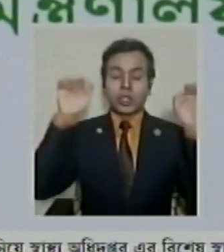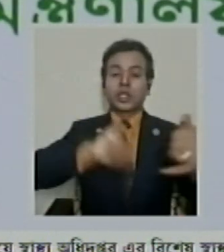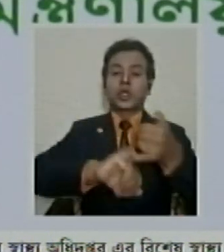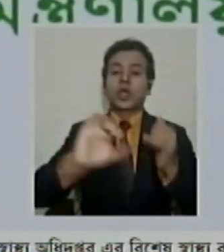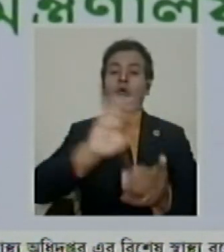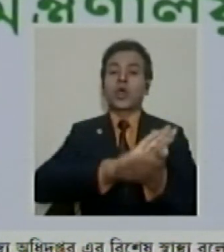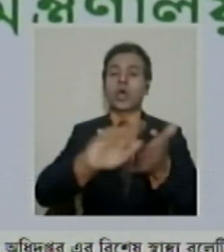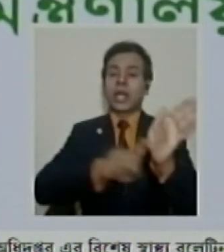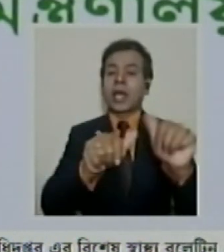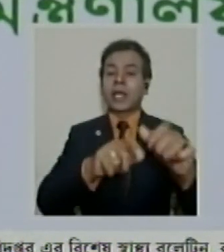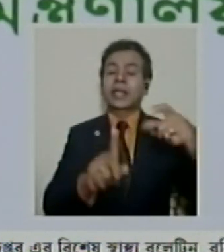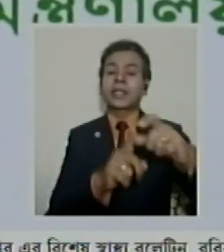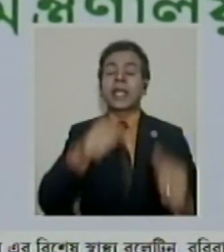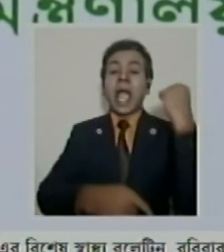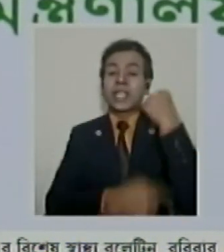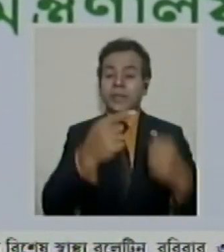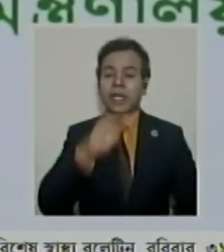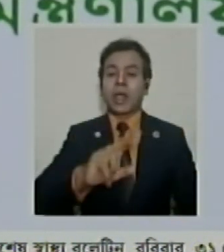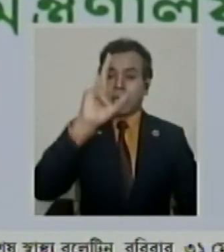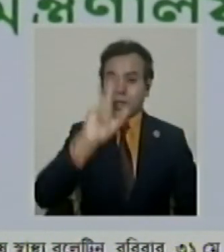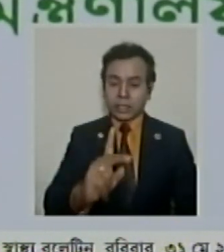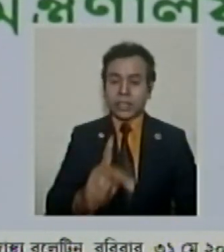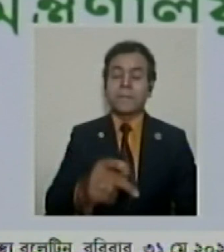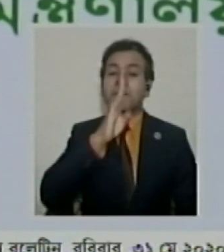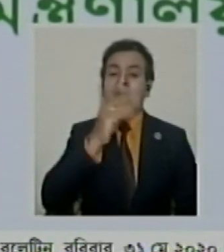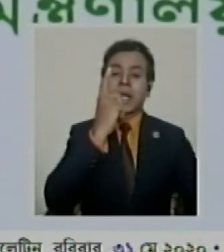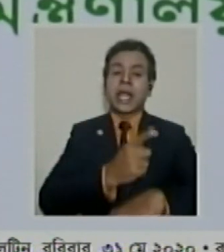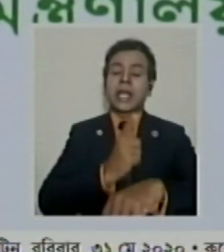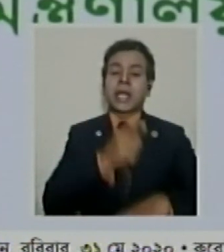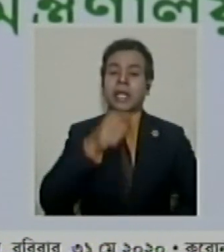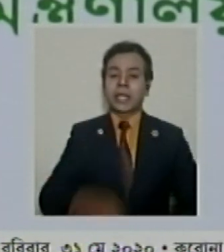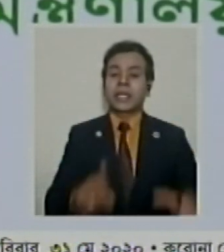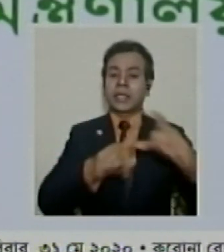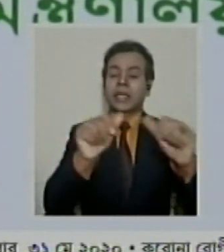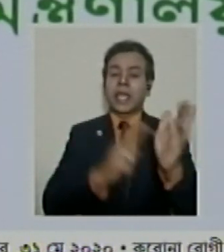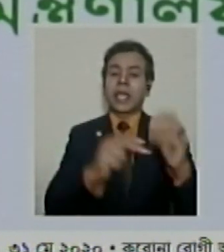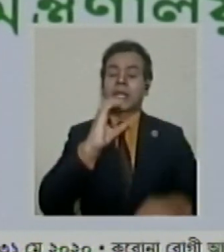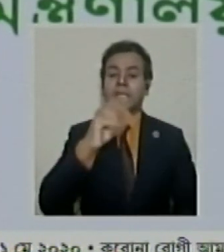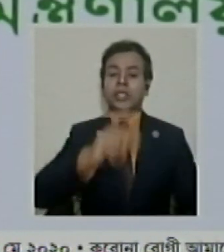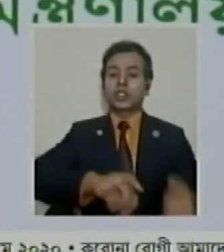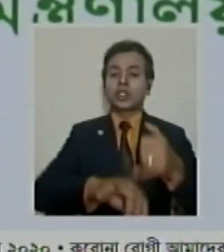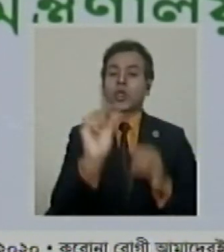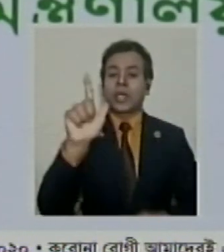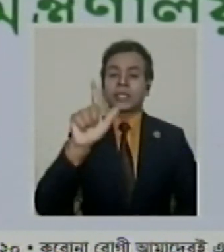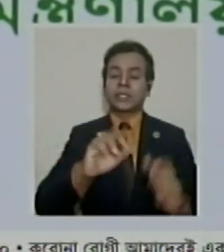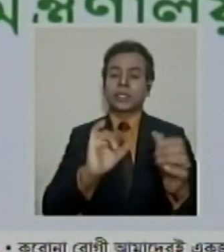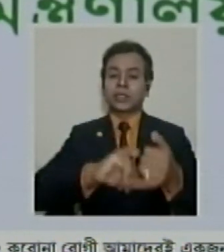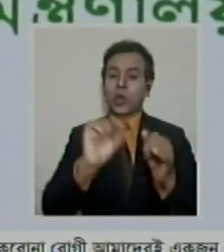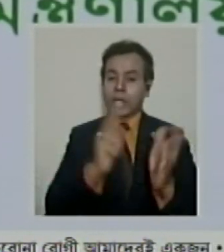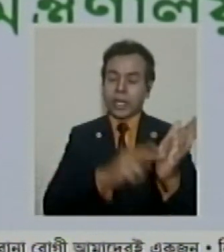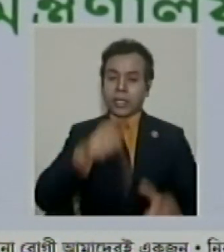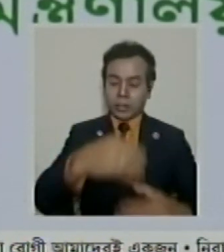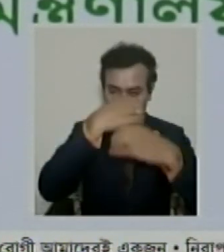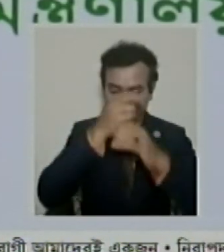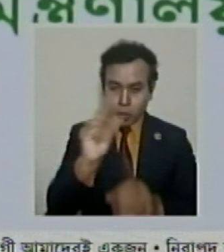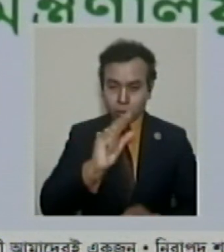পরীক্ষাগার সংযোজিত হয়েছে, একটি সরকারি ঢাকায় শহীদ সোহরাওয়ার্দী মেডিকেল কলেজ এবং আরেকটি বেসরকারি সেটিও ঢাকায়